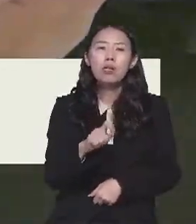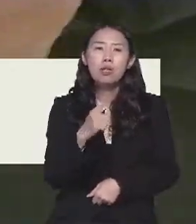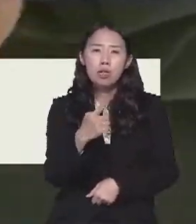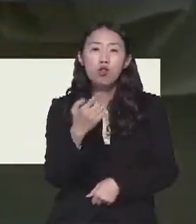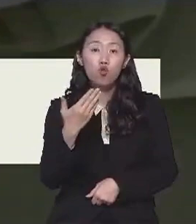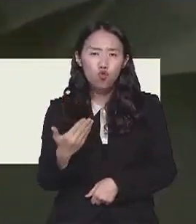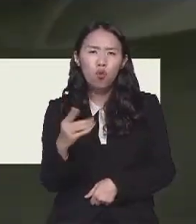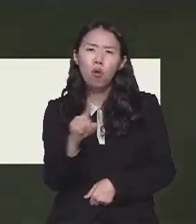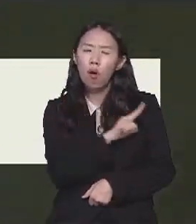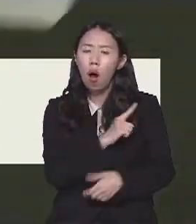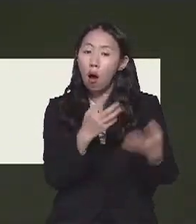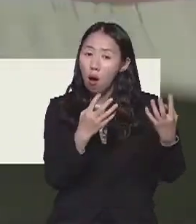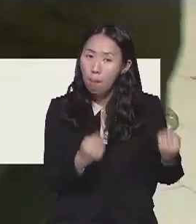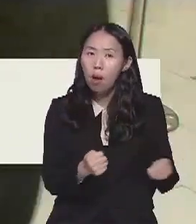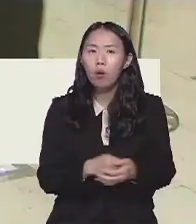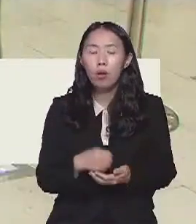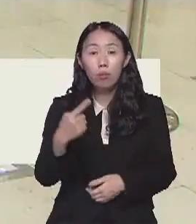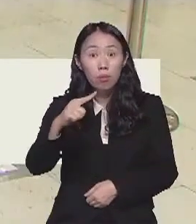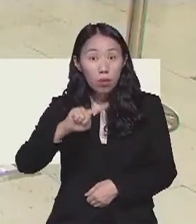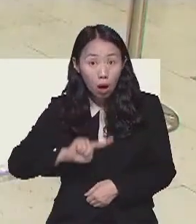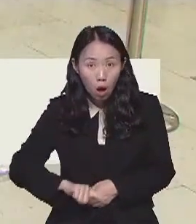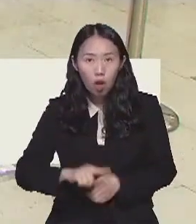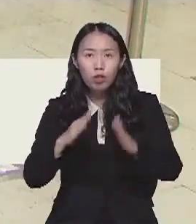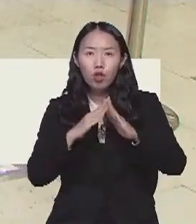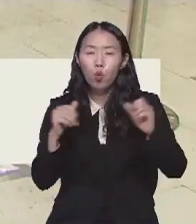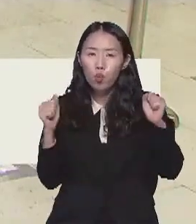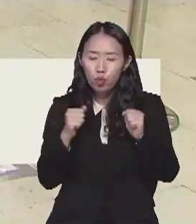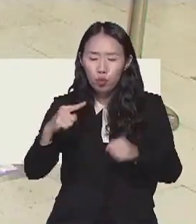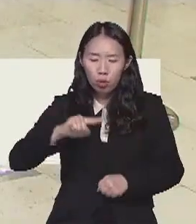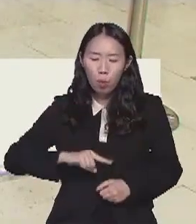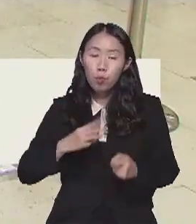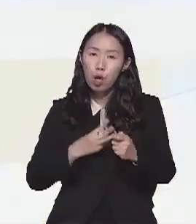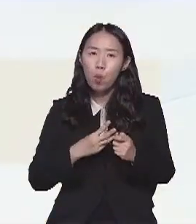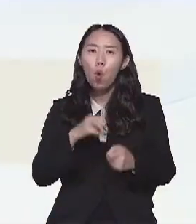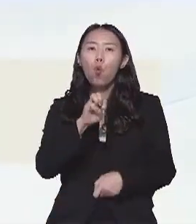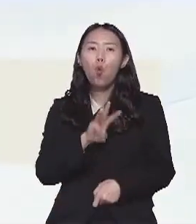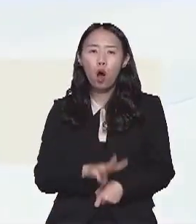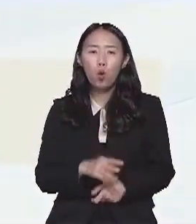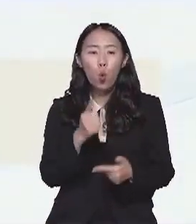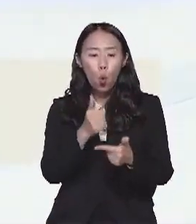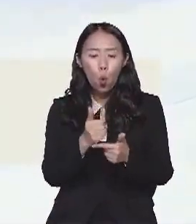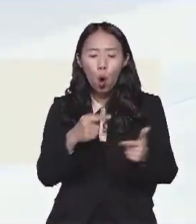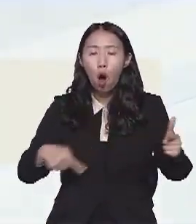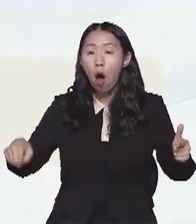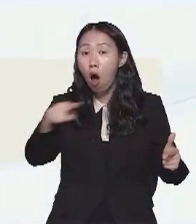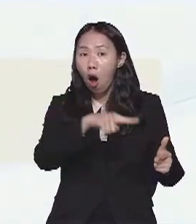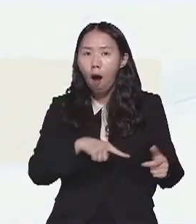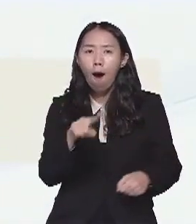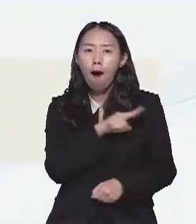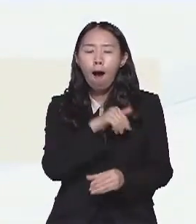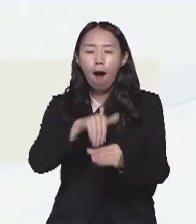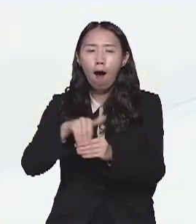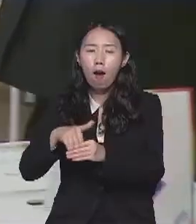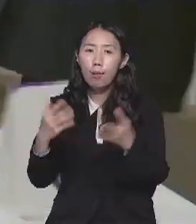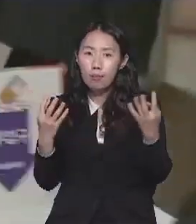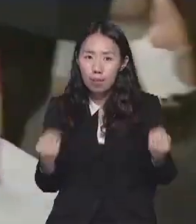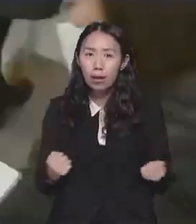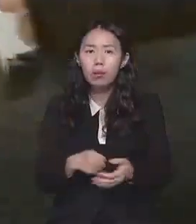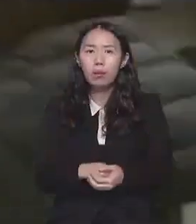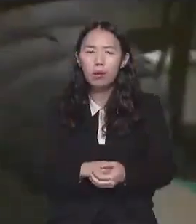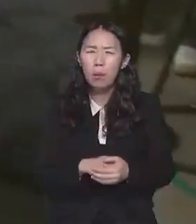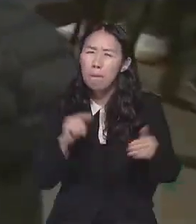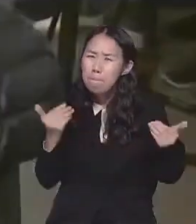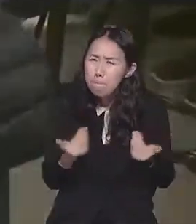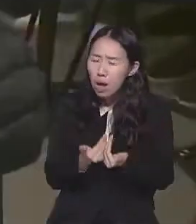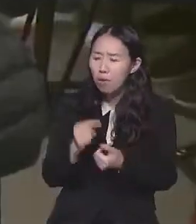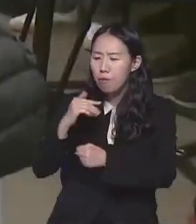가장 높은 투표율을 보였고 뒤이어 전북, 광주 순으로 호남에서 사전투표율이 높았습니다. 반면